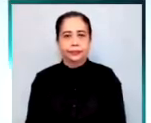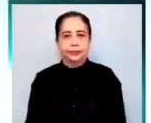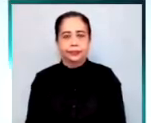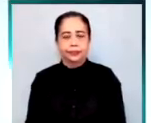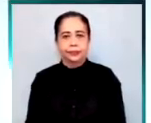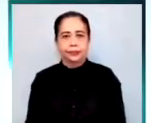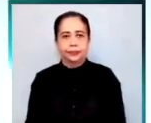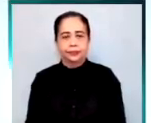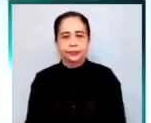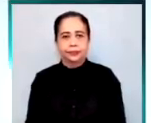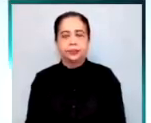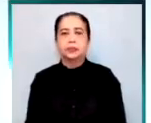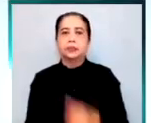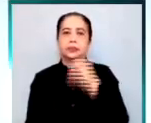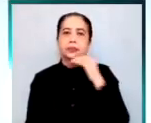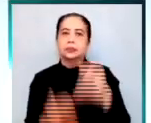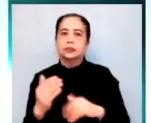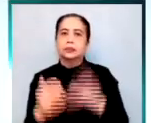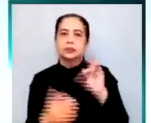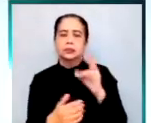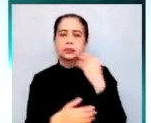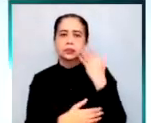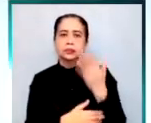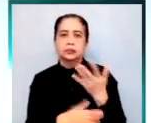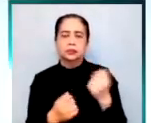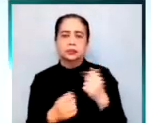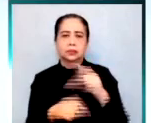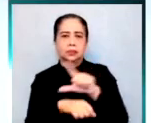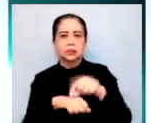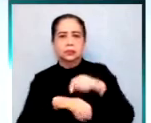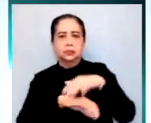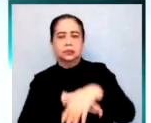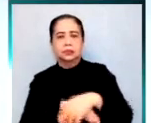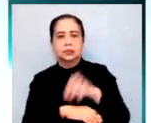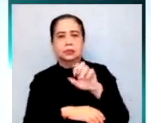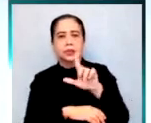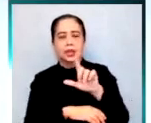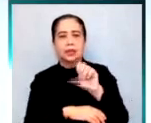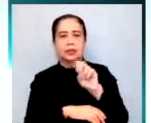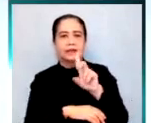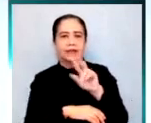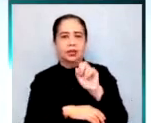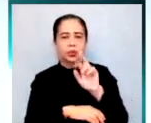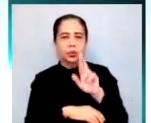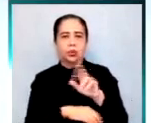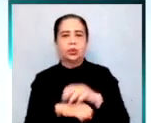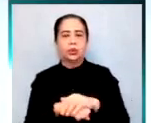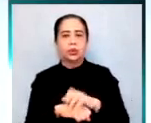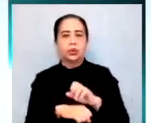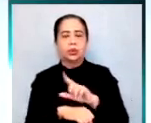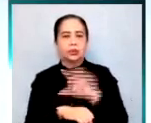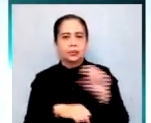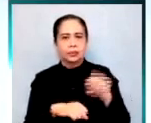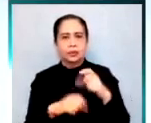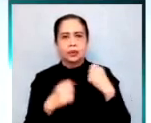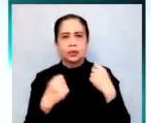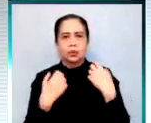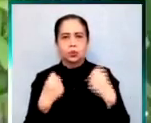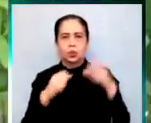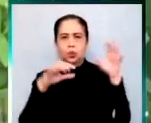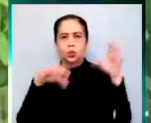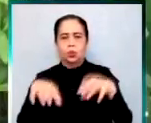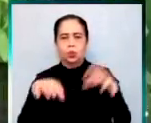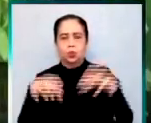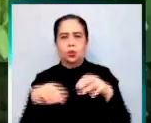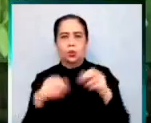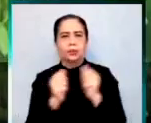Hindi bababa sa 7 ang patay sa mga landslide sa El Salvador kasunod ng malakas na pag-ulan. Kabilang dyan ang